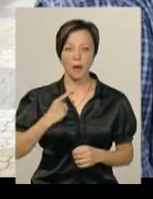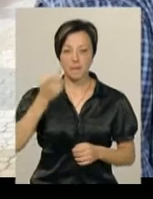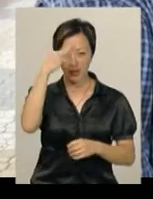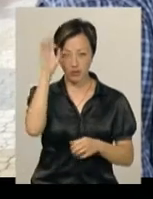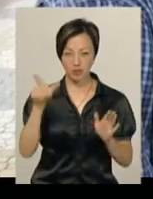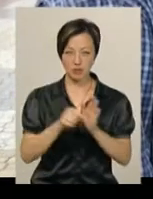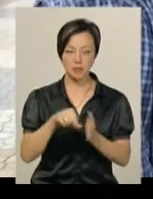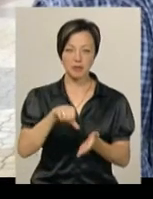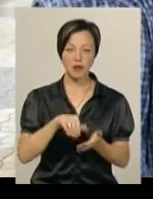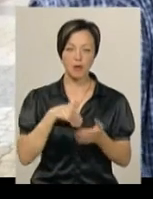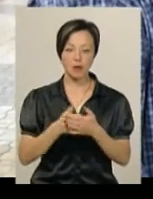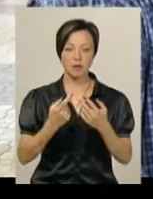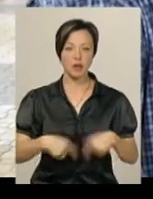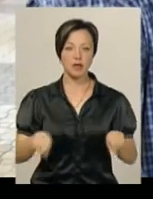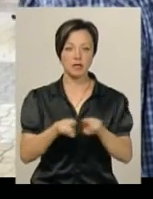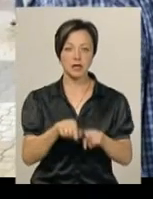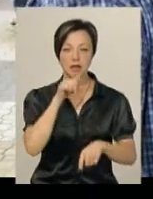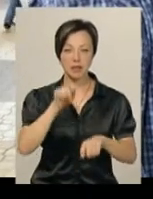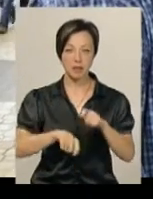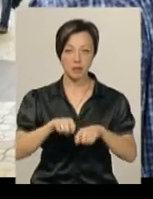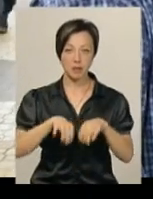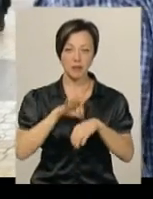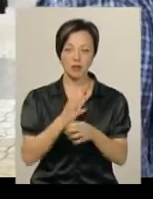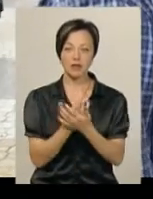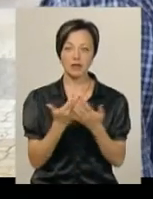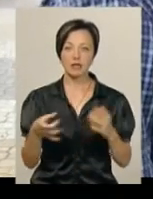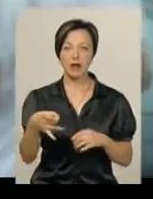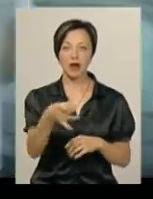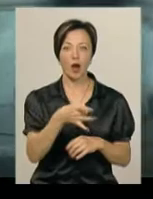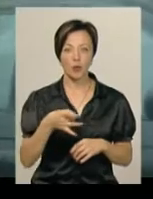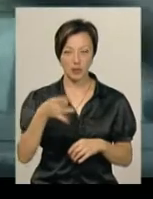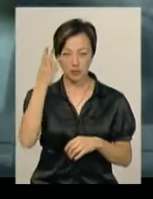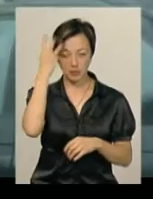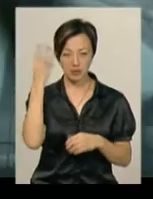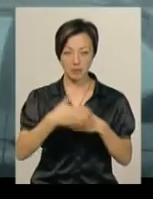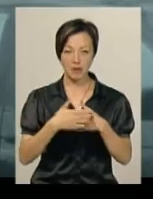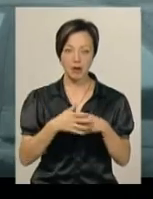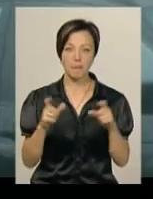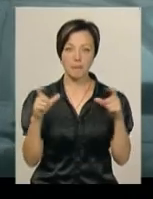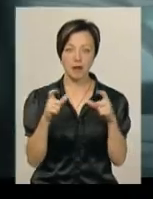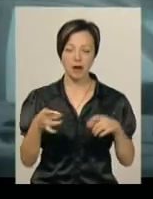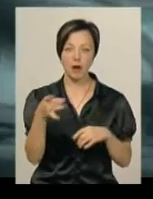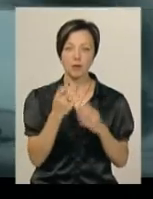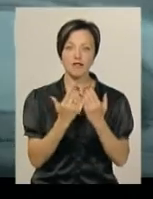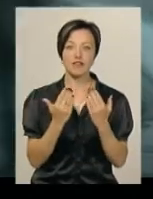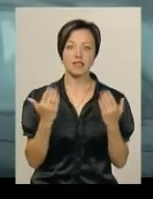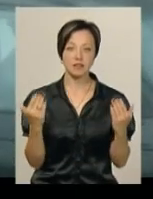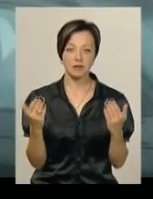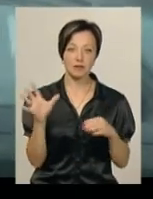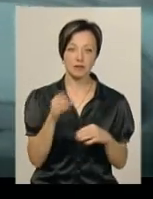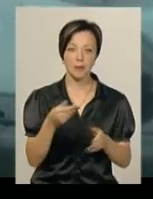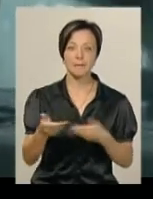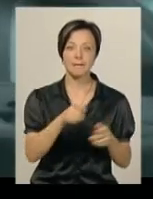із представниками громадської організації експеримент проводили у різних районах Хмельницького. Біля супермаркету у мікрорайоні виставка з усіх